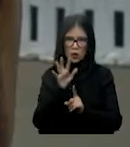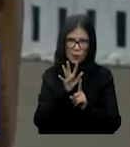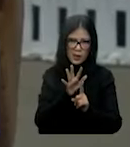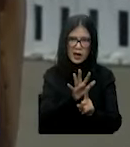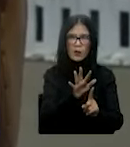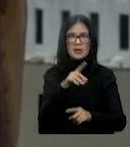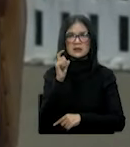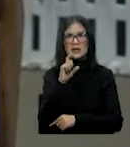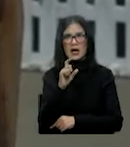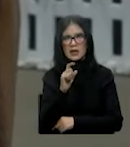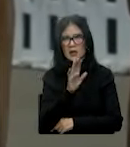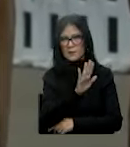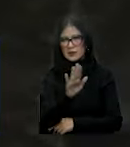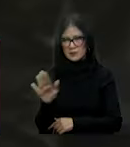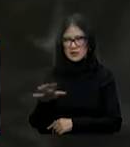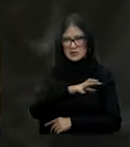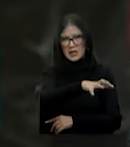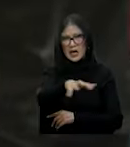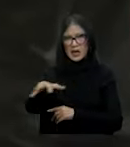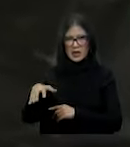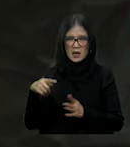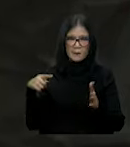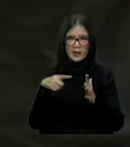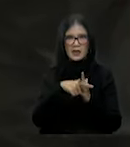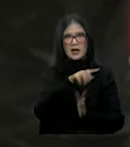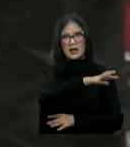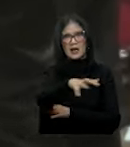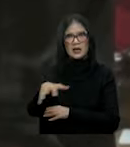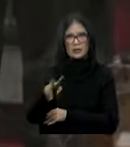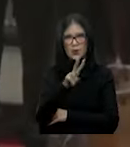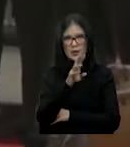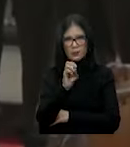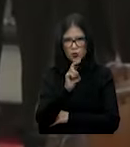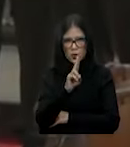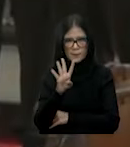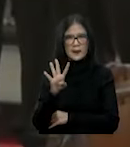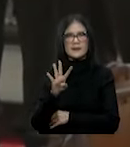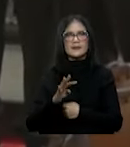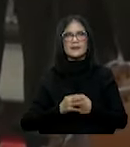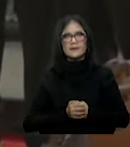yang diusung maupun didukung pada Pilkada serentak 2024. Tim Liputan iNews melaporkan.